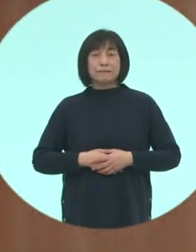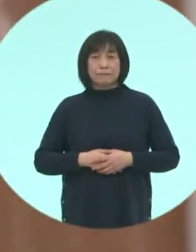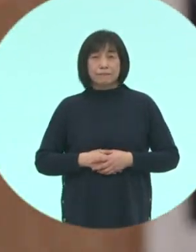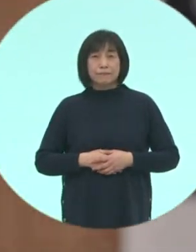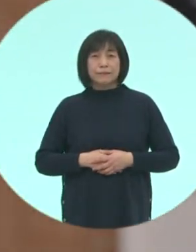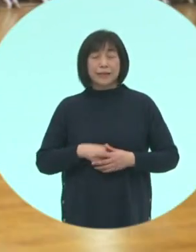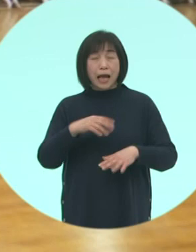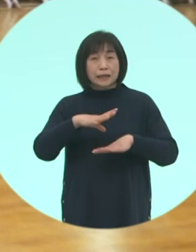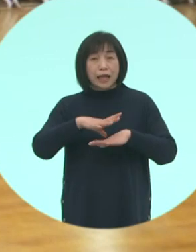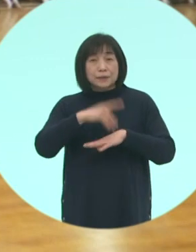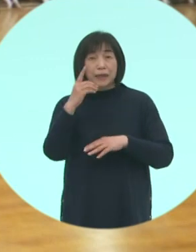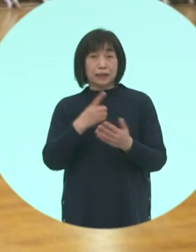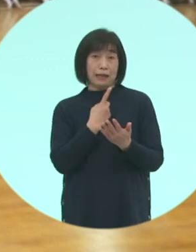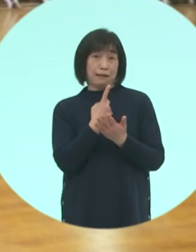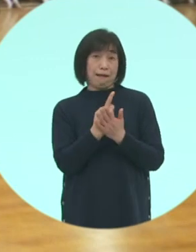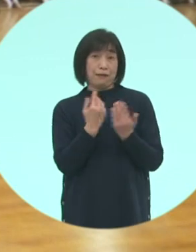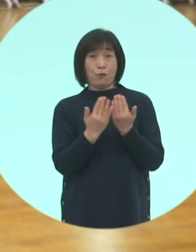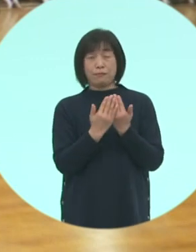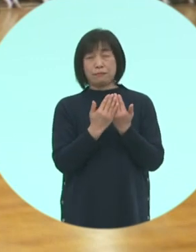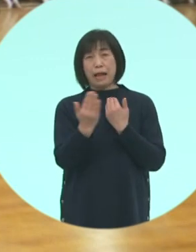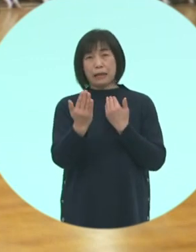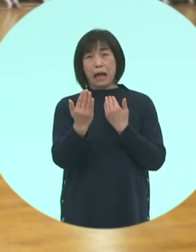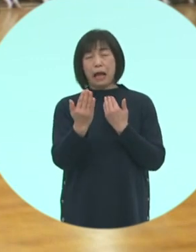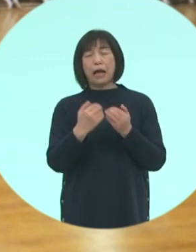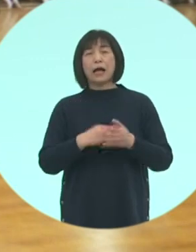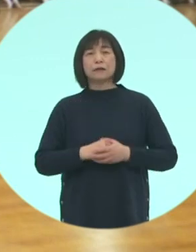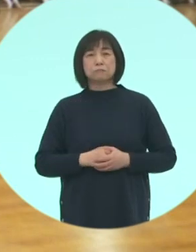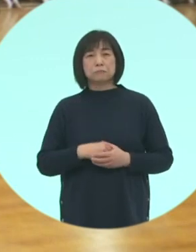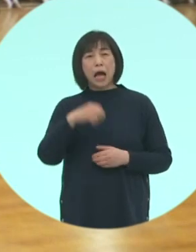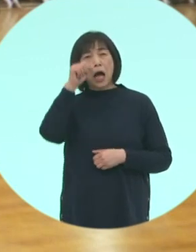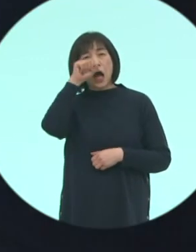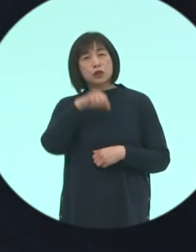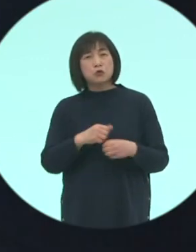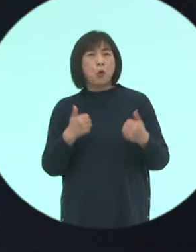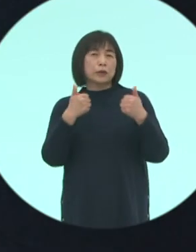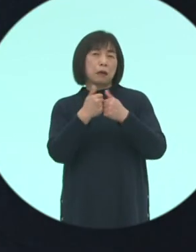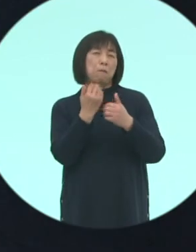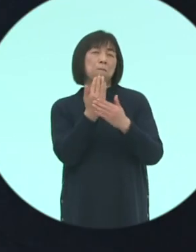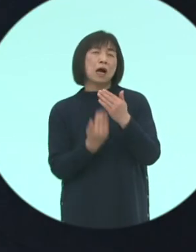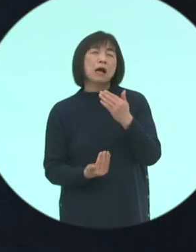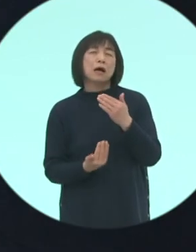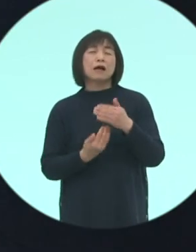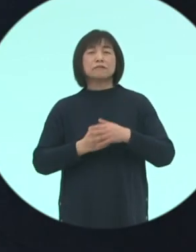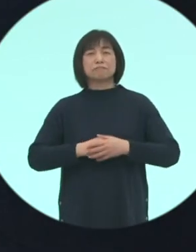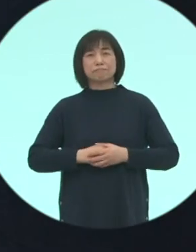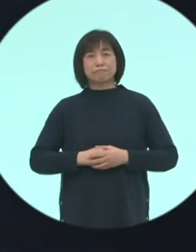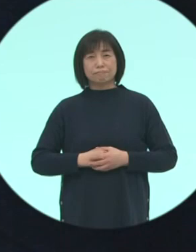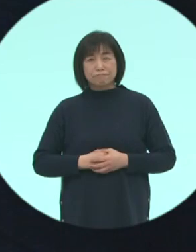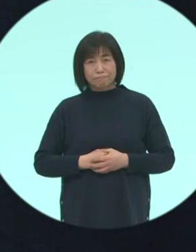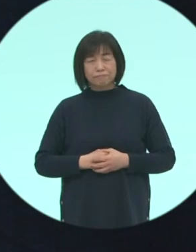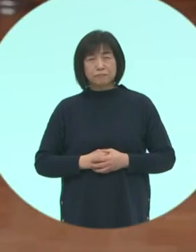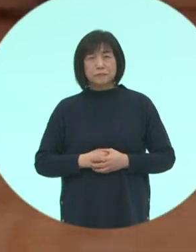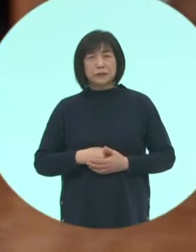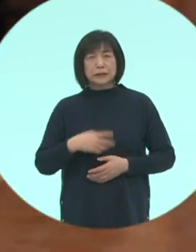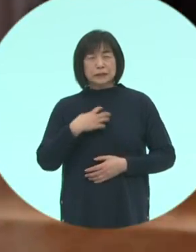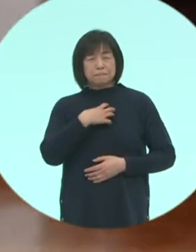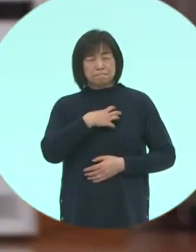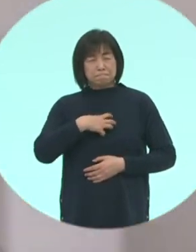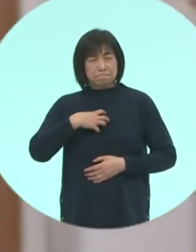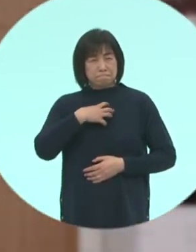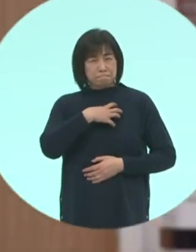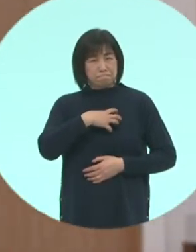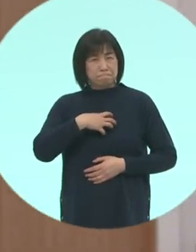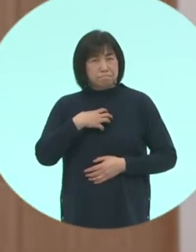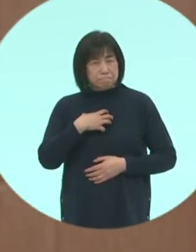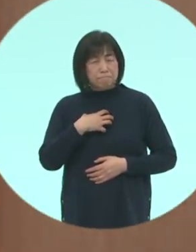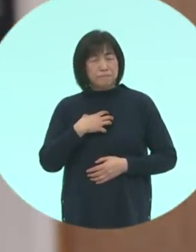めて出た大会では無残にも予選落ちをしてしまいます。しかしその屈辱が二